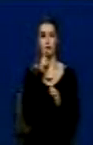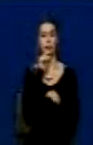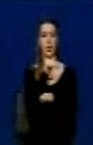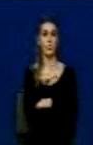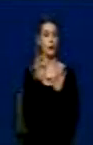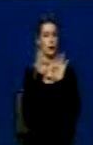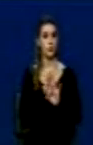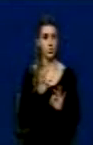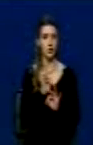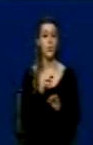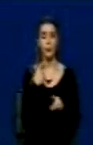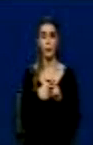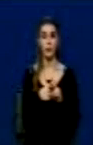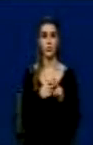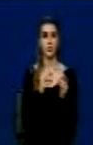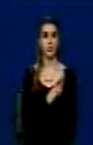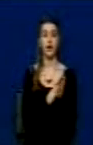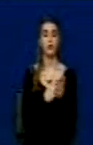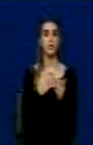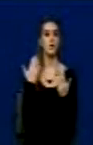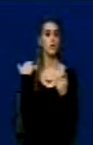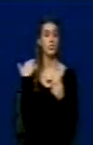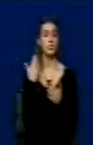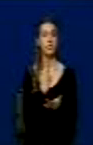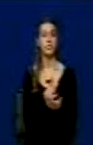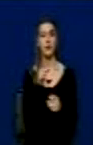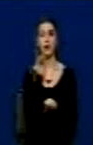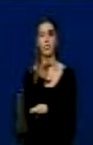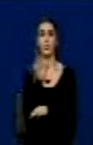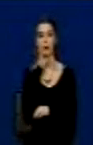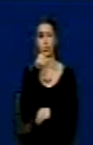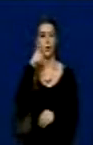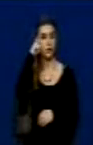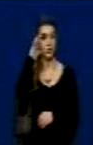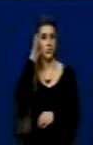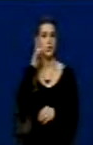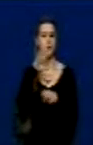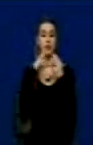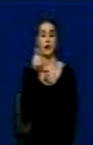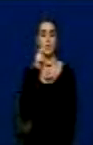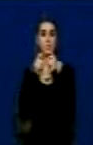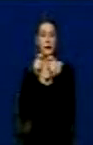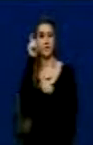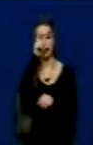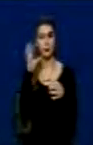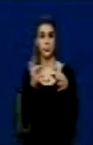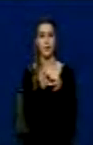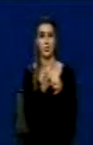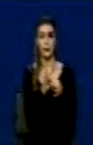shkelen vazhdimisht. Rastin më aktual e kemi për shembull mos raportimin e kryeministrit lidhur me negociatat me